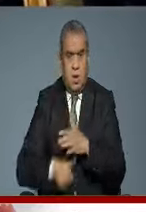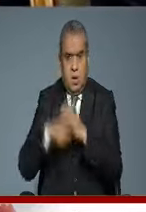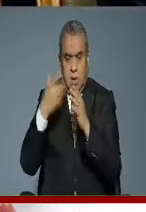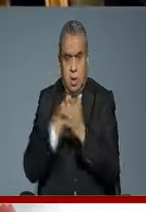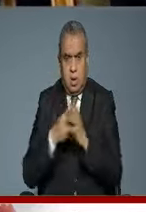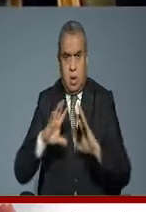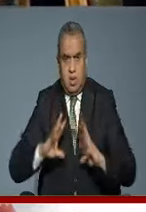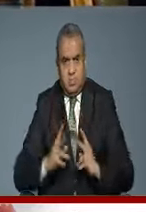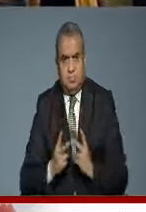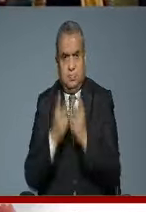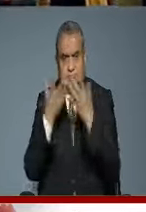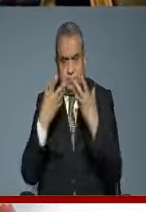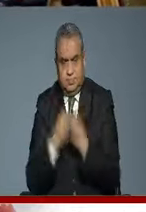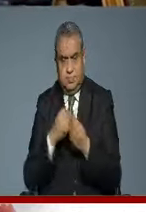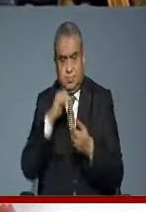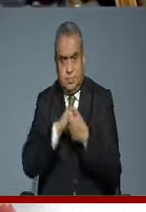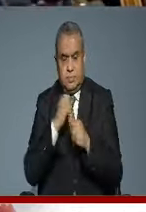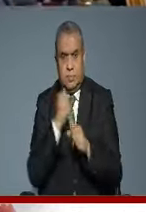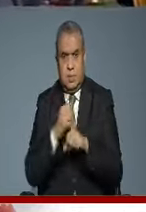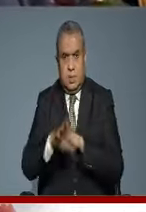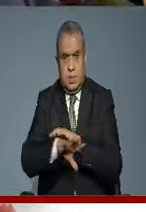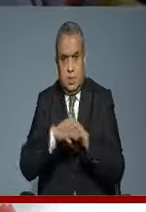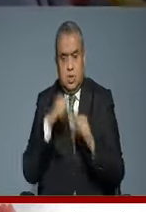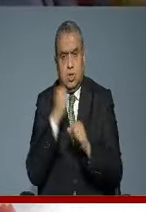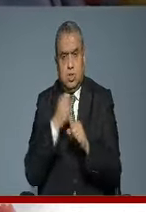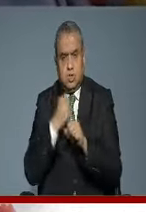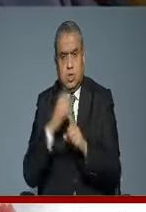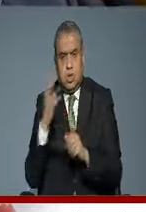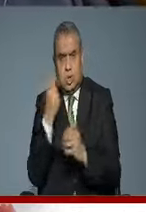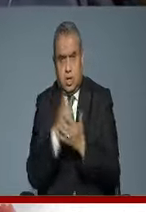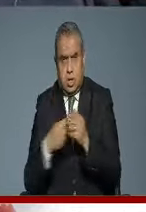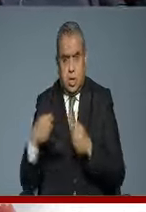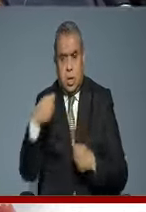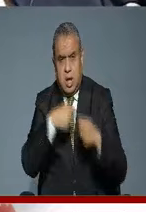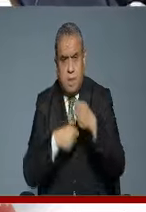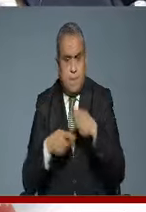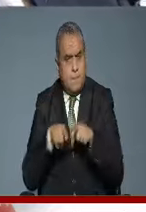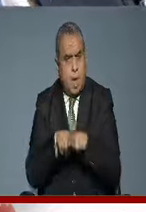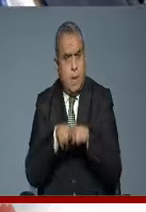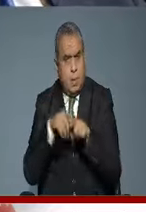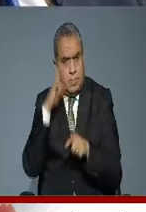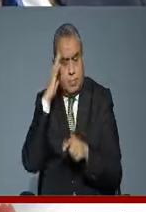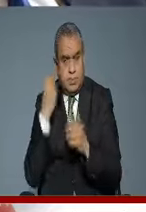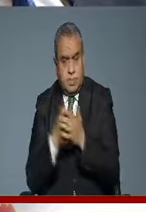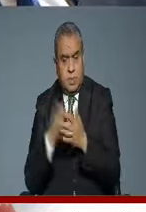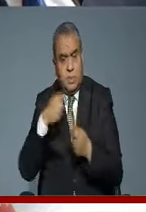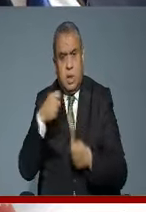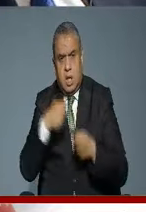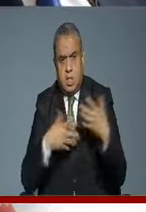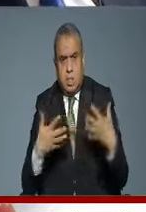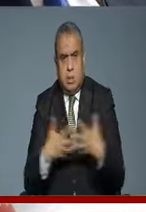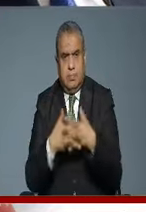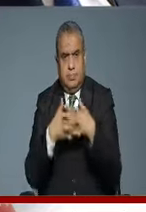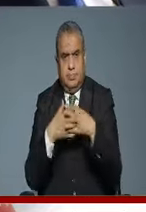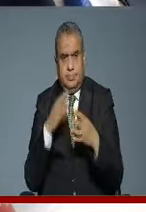التنمية، ونعمل على تشجيع التنمية الاجتماعية والاقتصادية من أجل